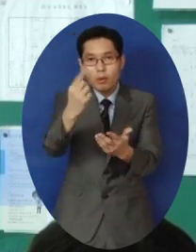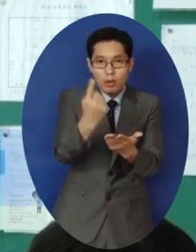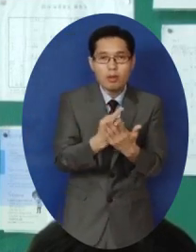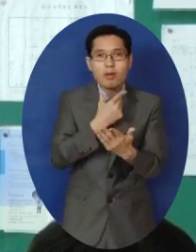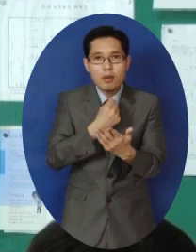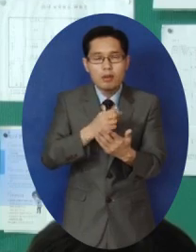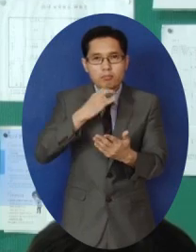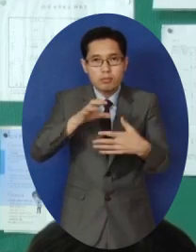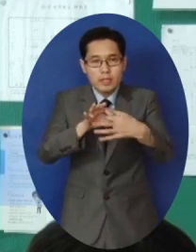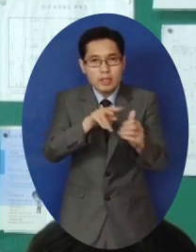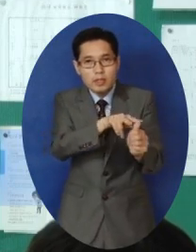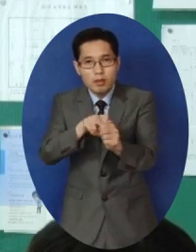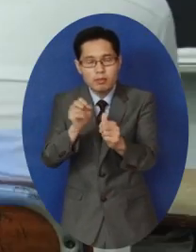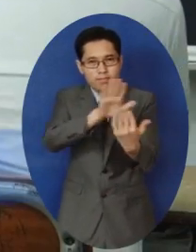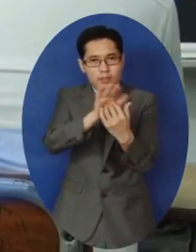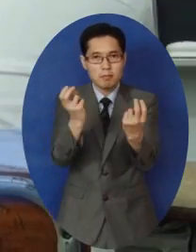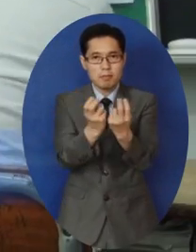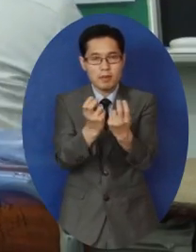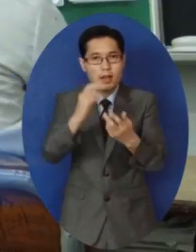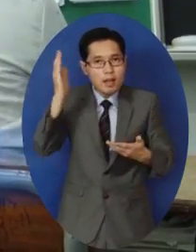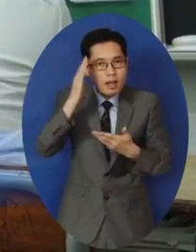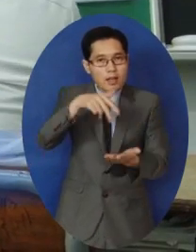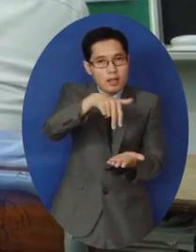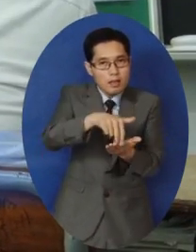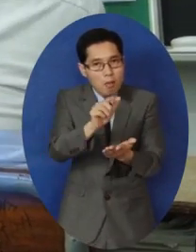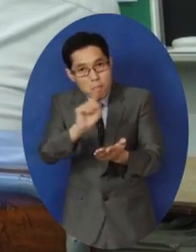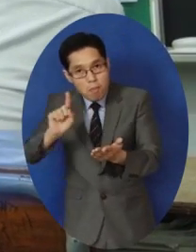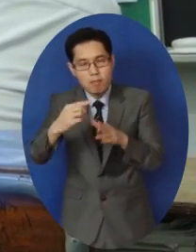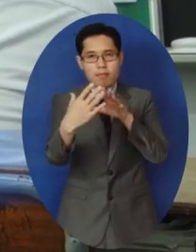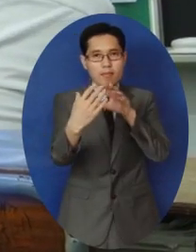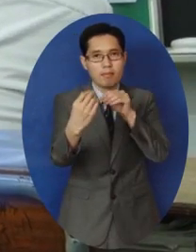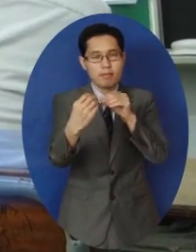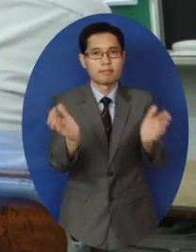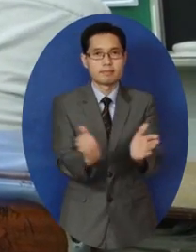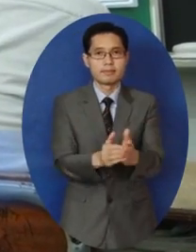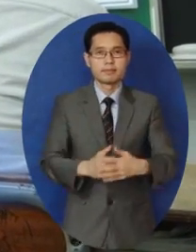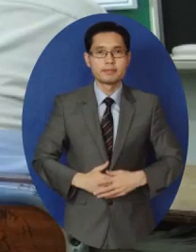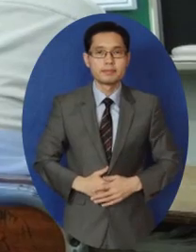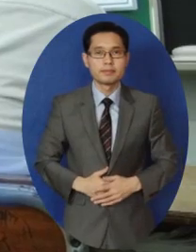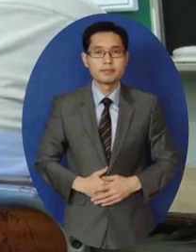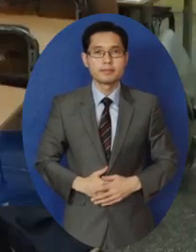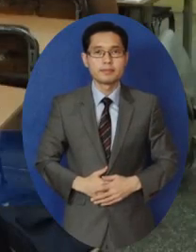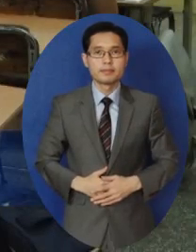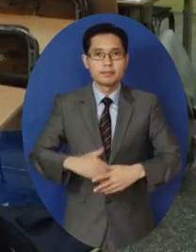대한 정확한 정보와 대처 방법, 앞으로 학생들이 가져야 할 자세 등에 대해 이야기하는 시간을